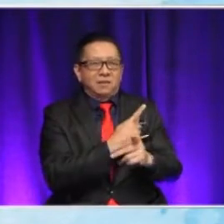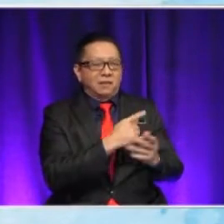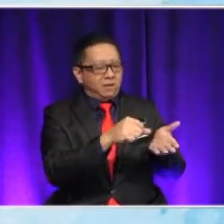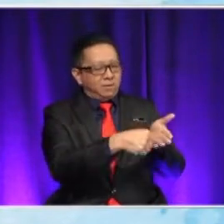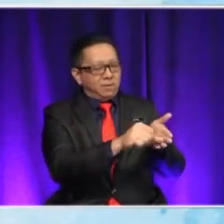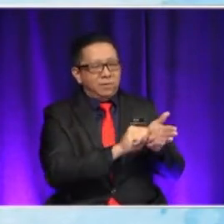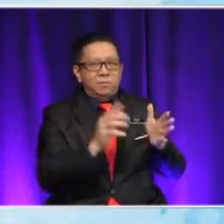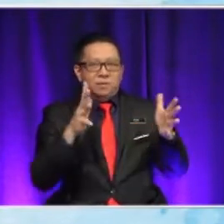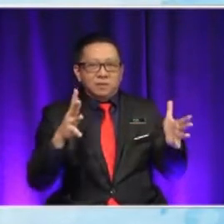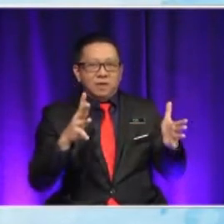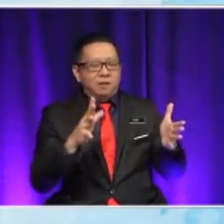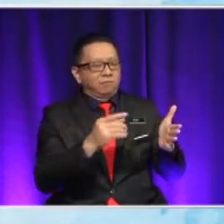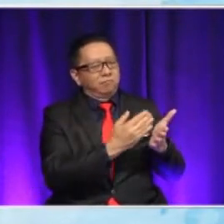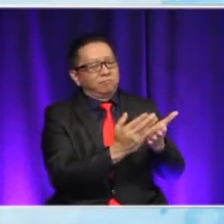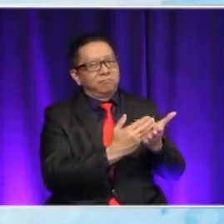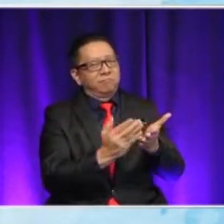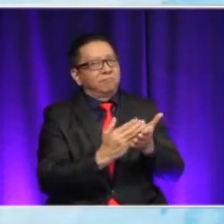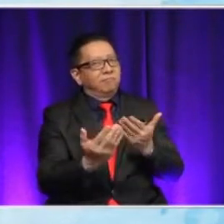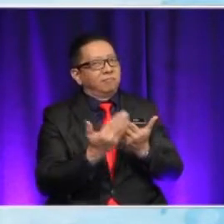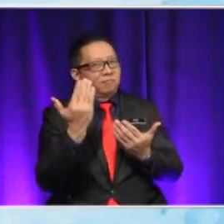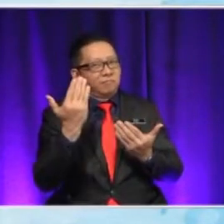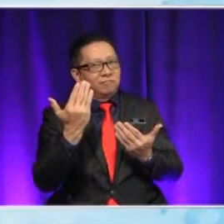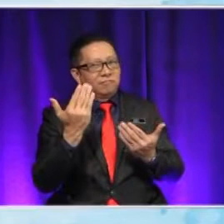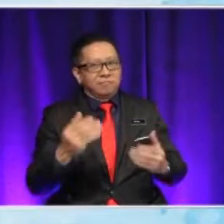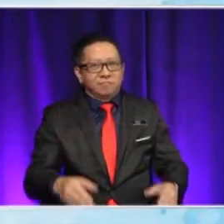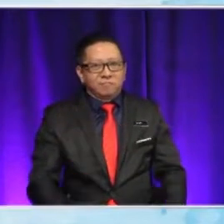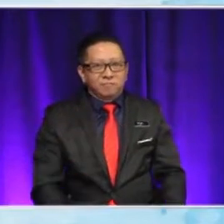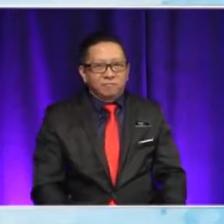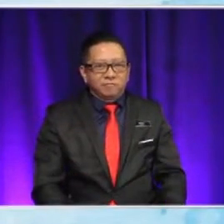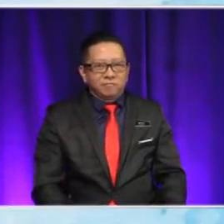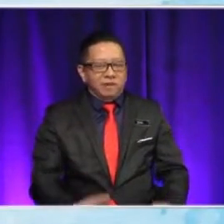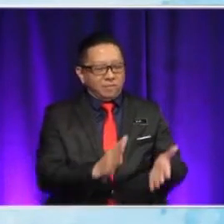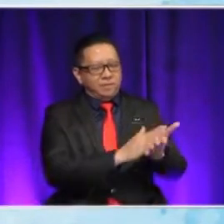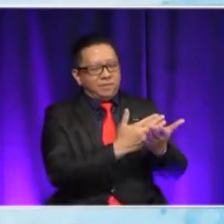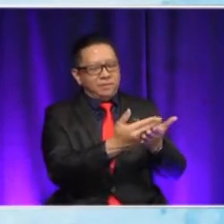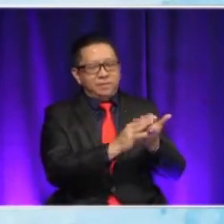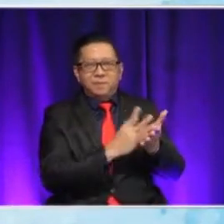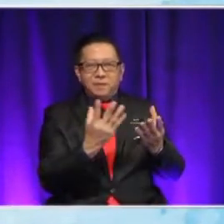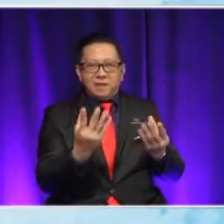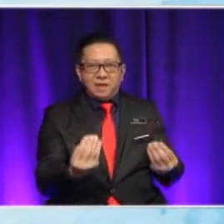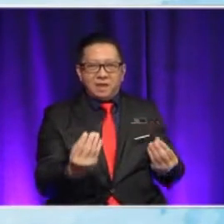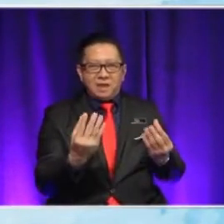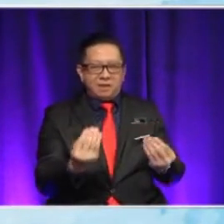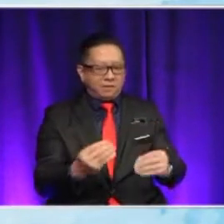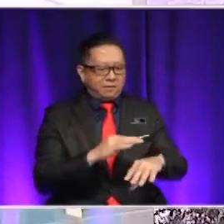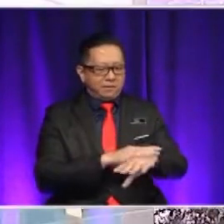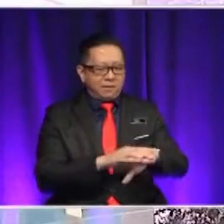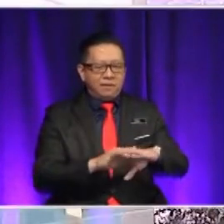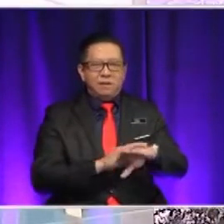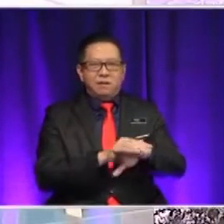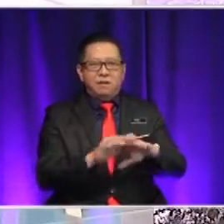Teguh udah basah permukaan Ken Dedes dabasah yaitu ini masukkan